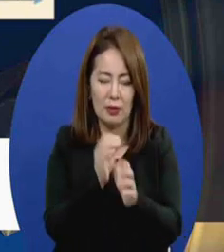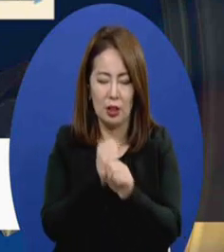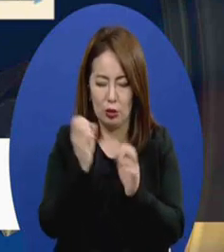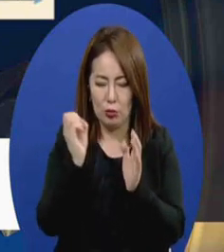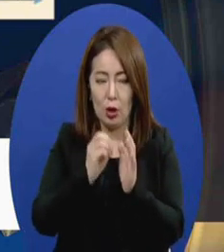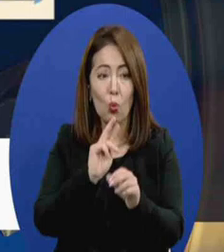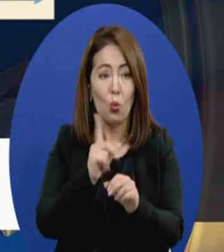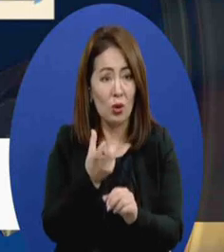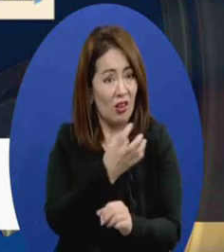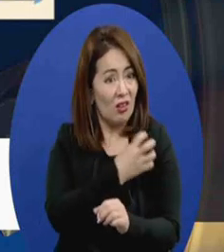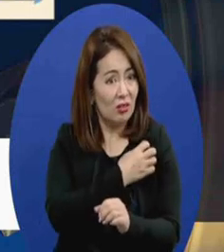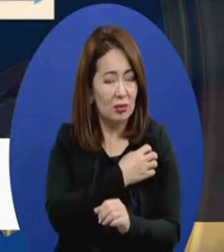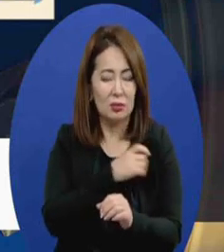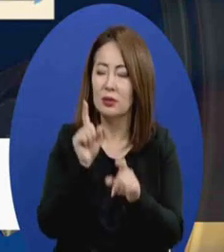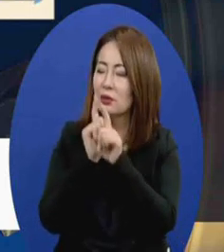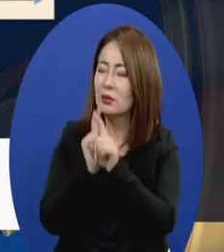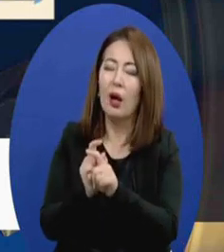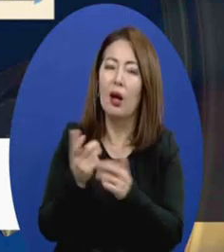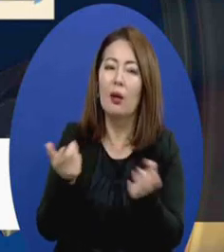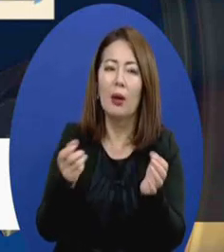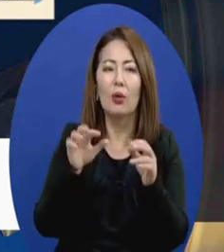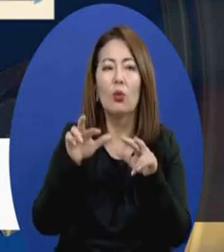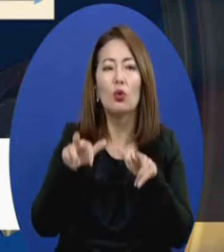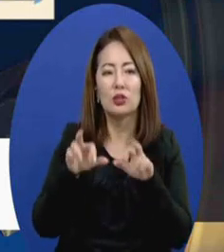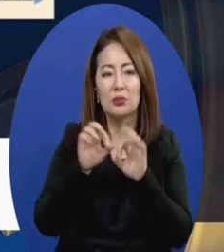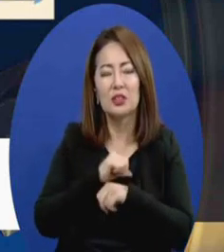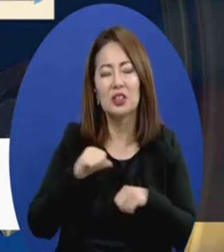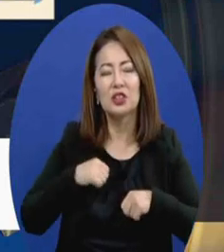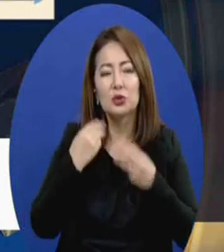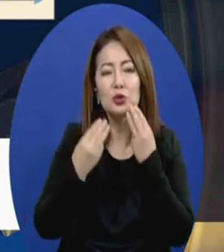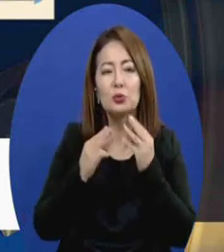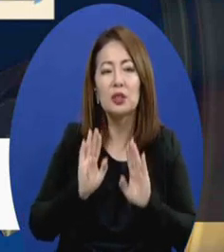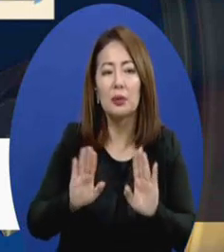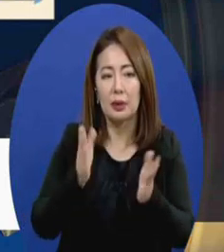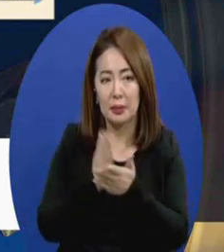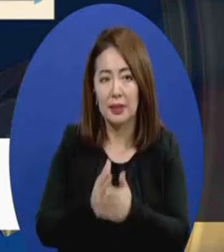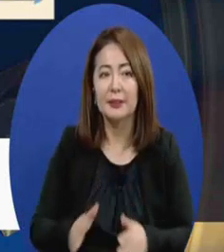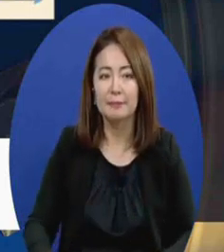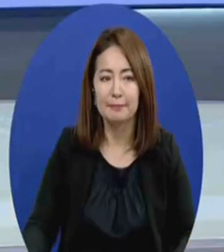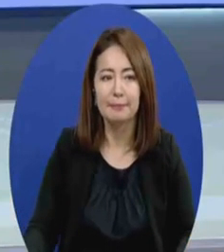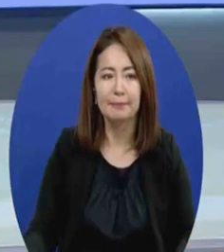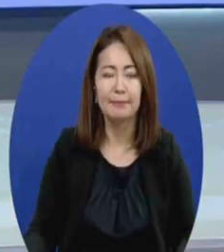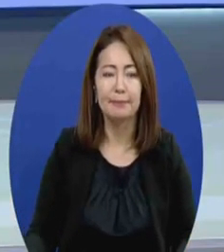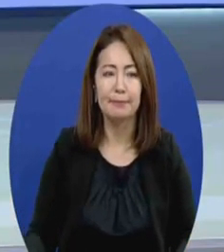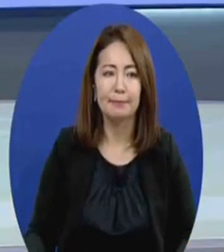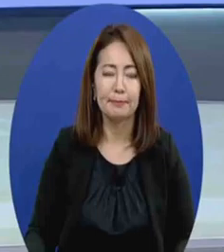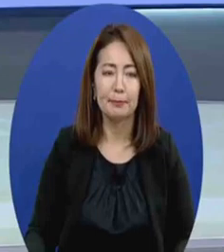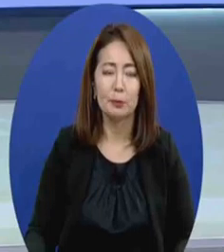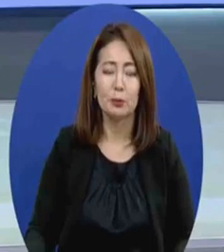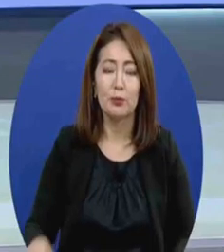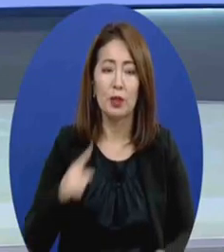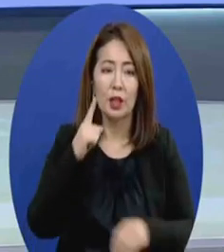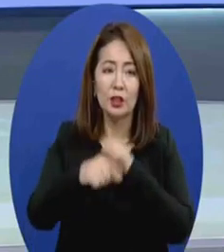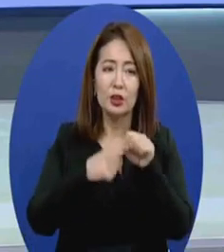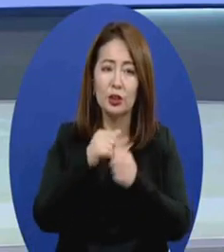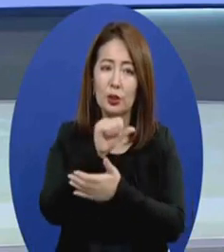байгууллагад ажил хайж байгаа бүртгүүлсэн иргэдийн ердөө 1% хөгжлийн бэрхшээлтэй иргэд эзэлдэг юм. Хуулийн дагуу аж ахуй нэгж албан байгууллагууд 25 хүн тутамд